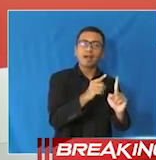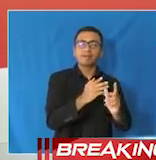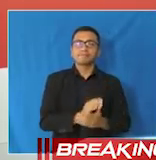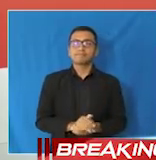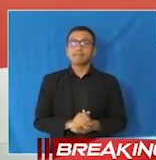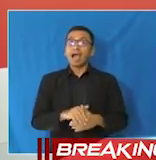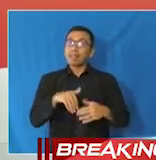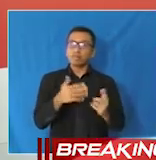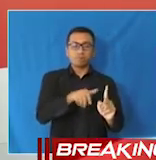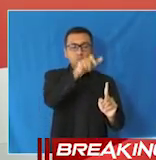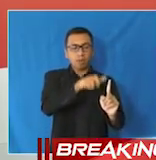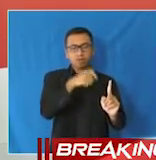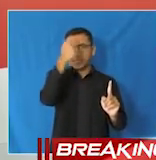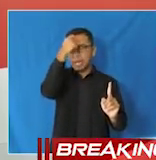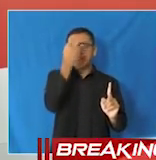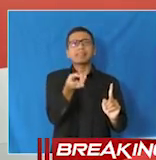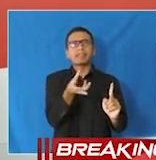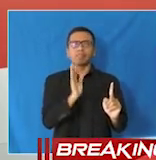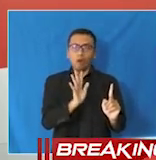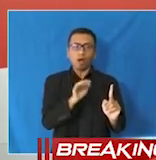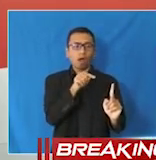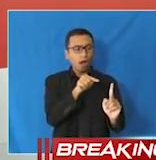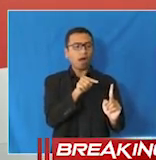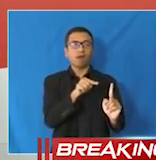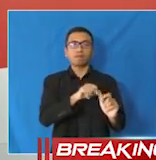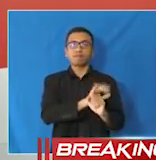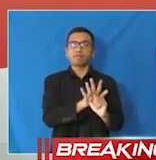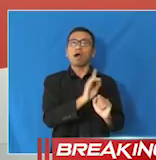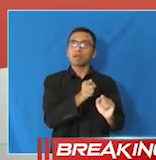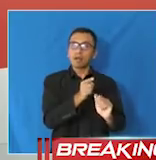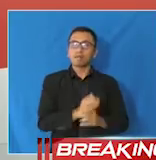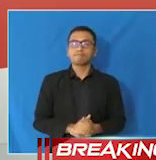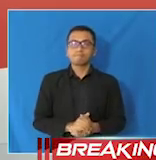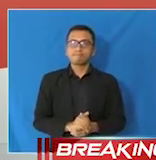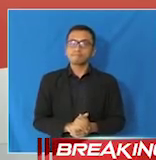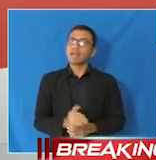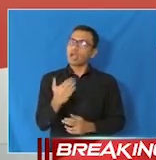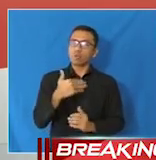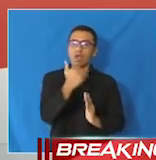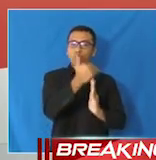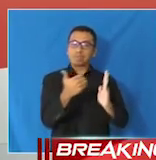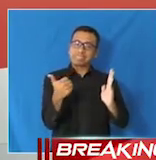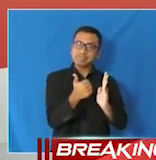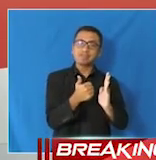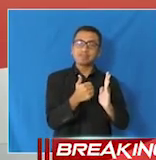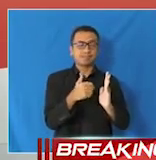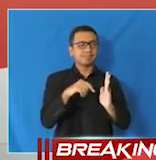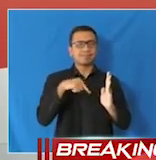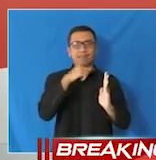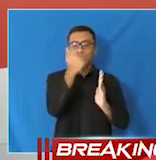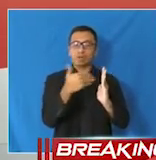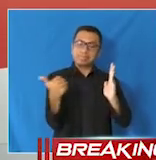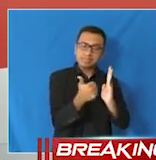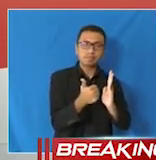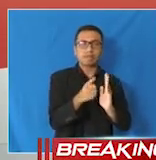seperti sakit ringan Hai Oleh karena itu Mari bersama-sama kita patuhi ini apakah